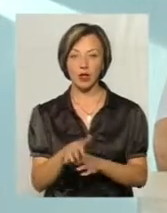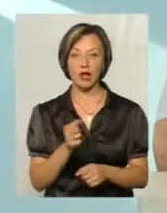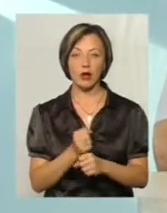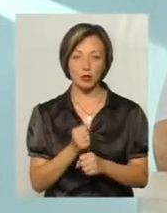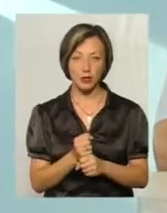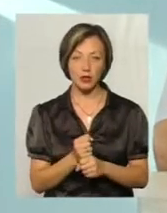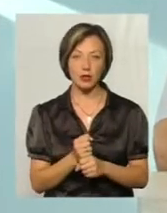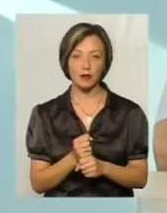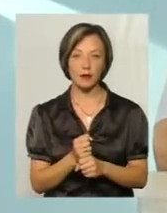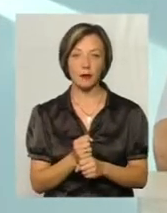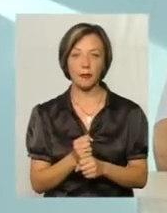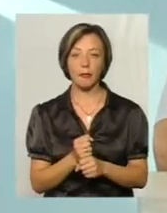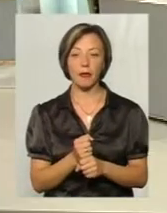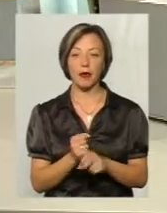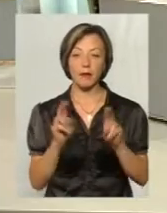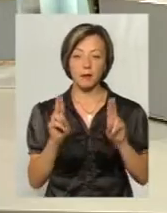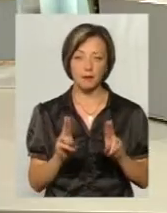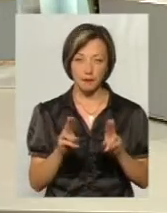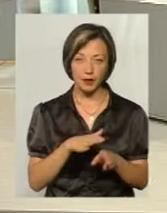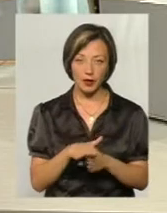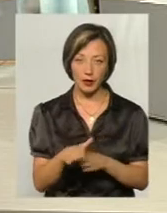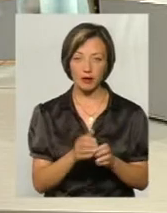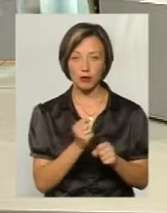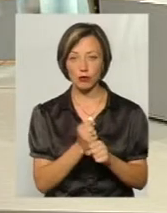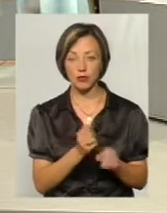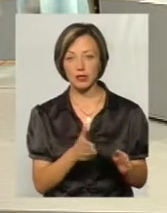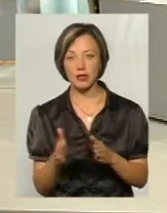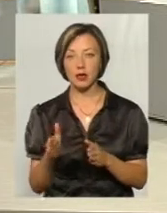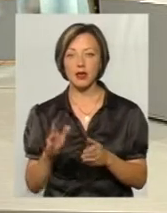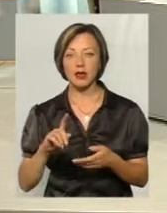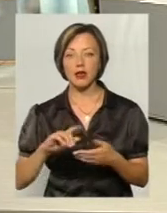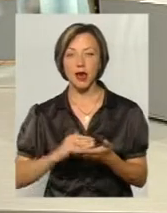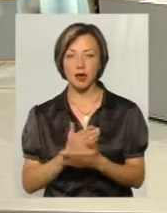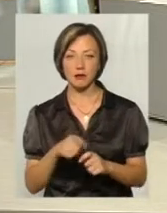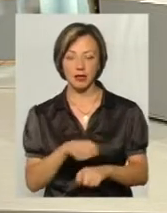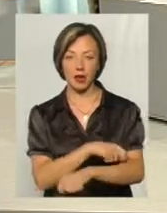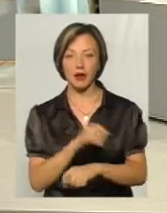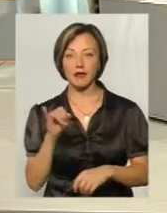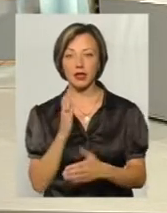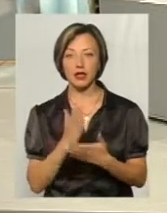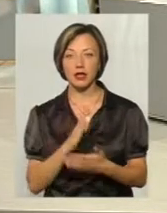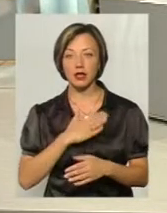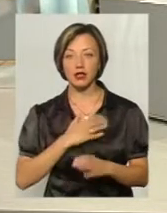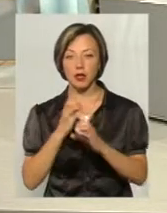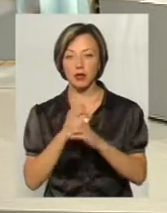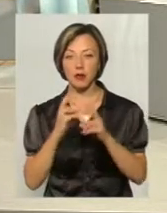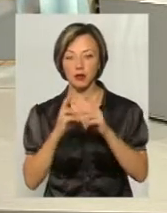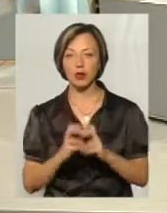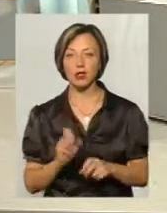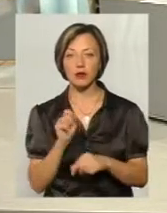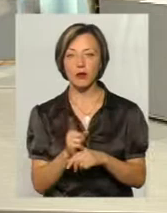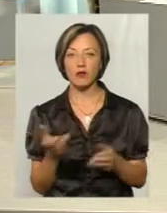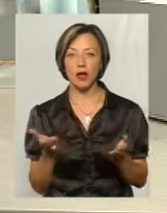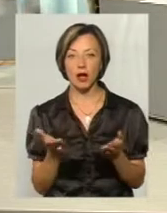робіт, технологію виконання робіт і якість матеріалів. І є наша лабораторія замовника, яка